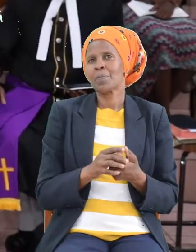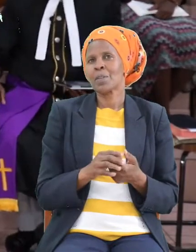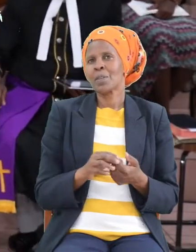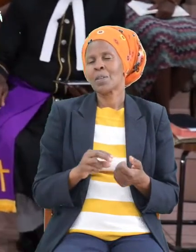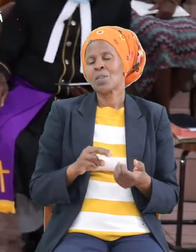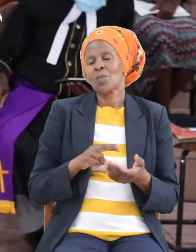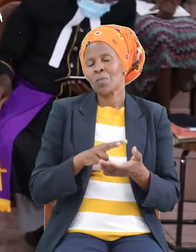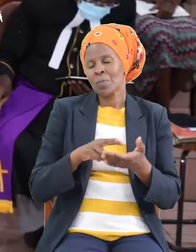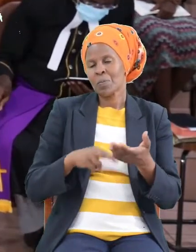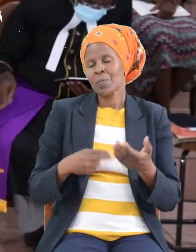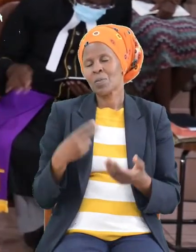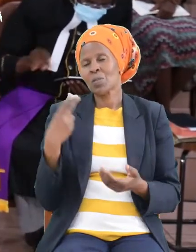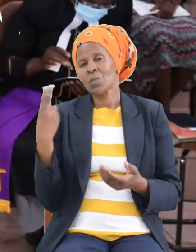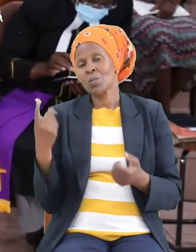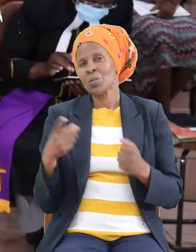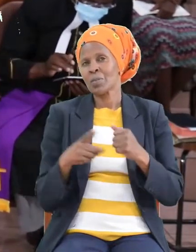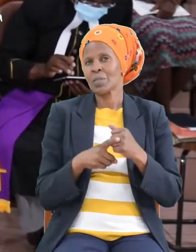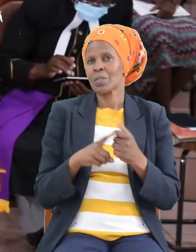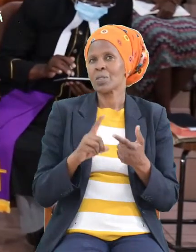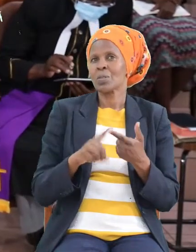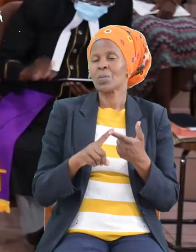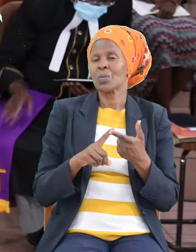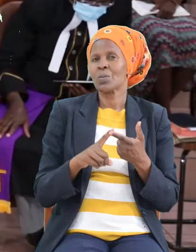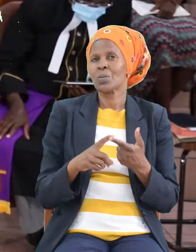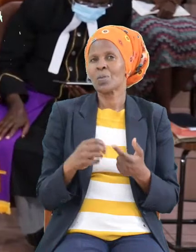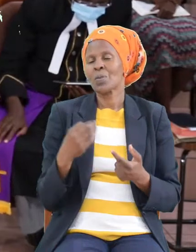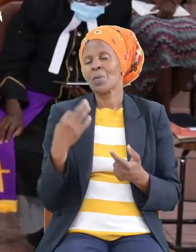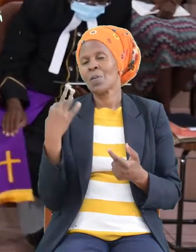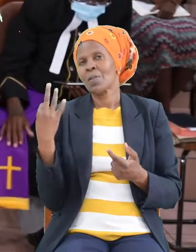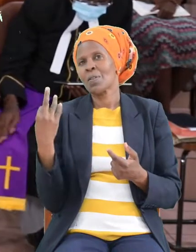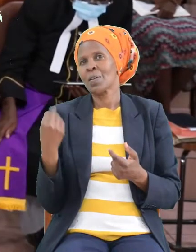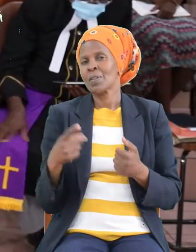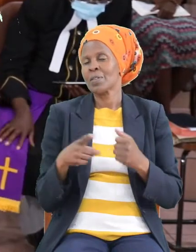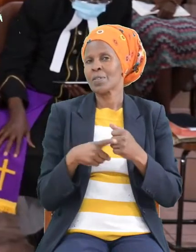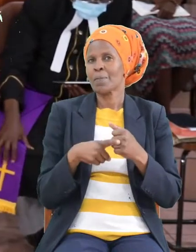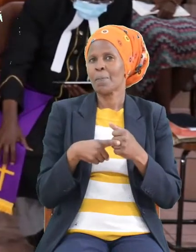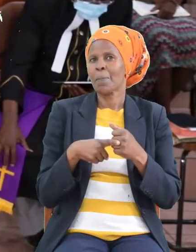kuanzia mstari wa 29 hadi 39.